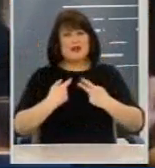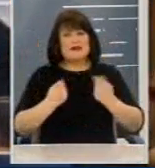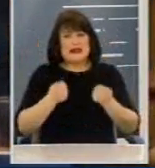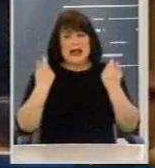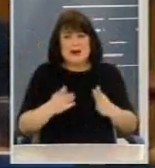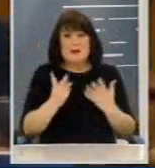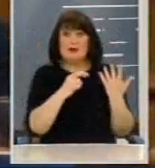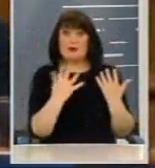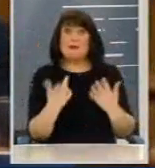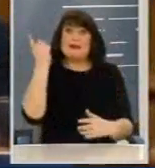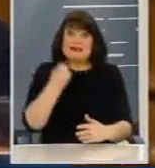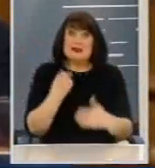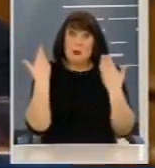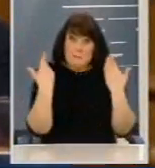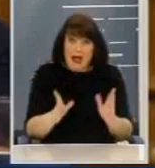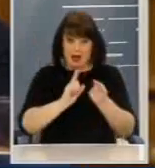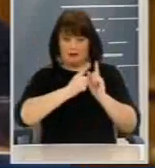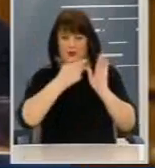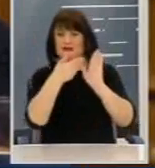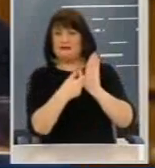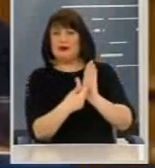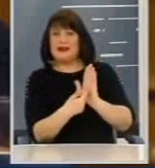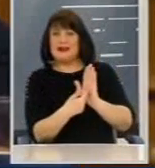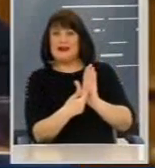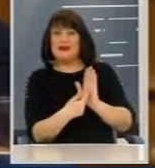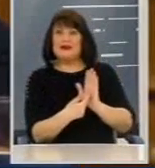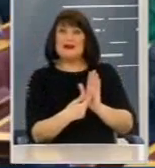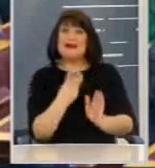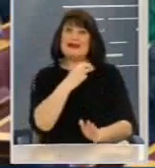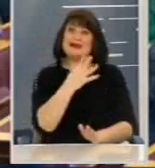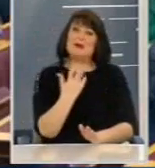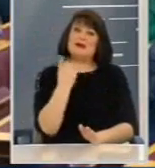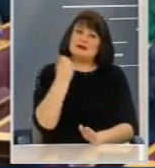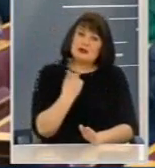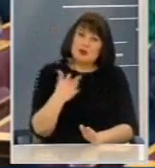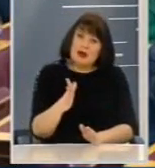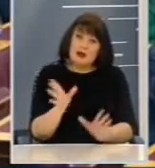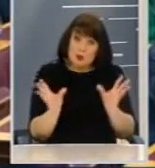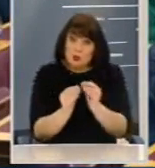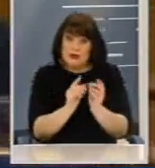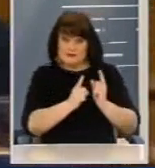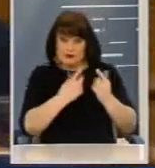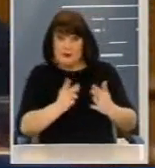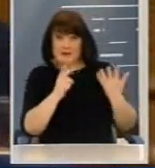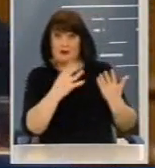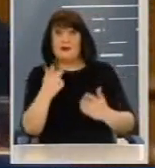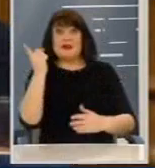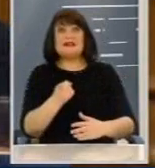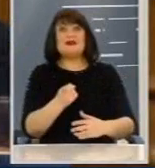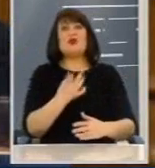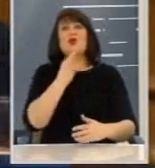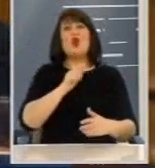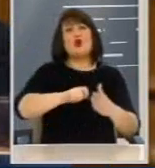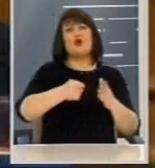Το 75% της συμφωνίας. Έχουμε υλοποιήσει το 35% και έχουμε συμφωνήσει το 75%. Γιατί δεν κλείνουμε το